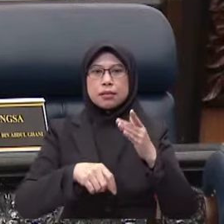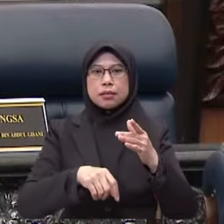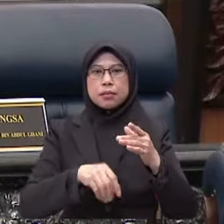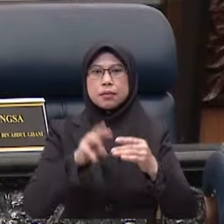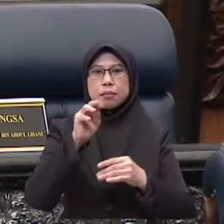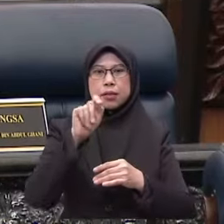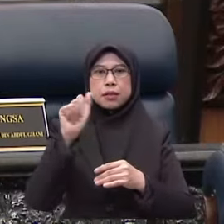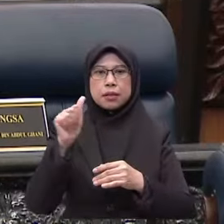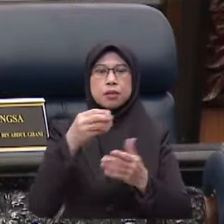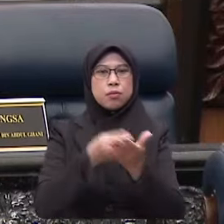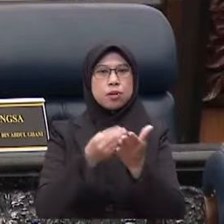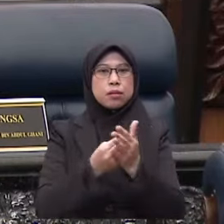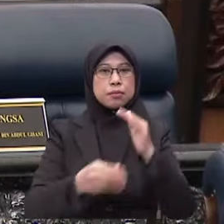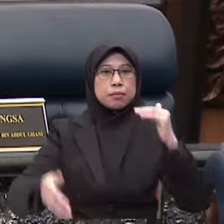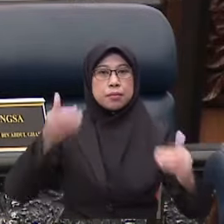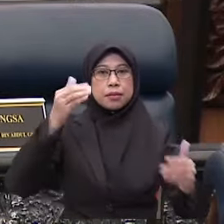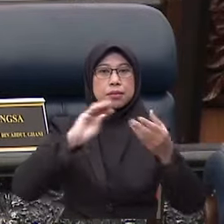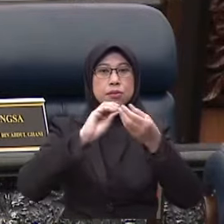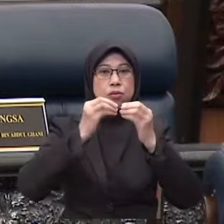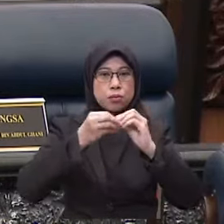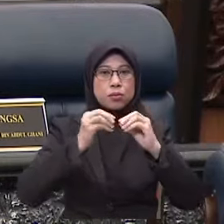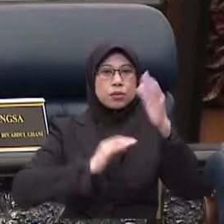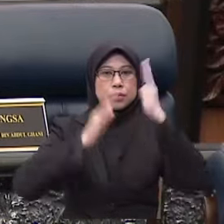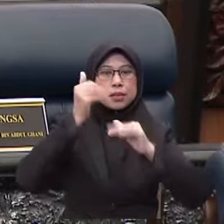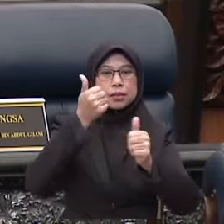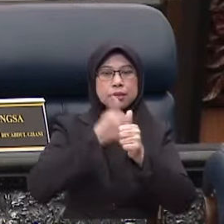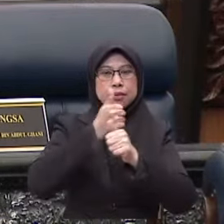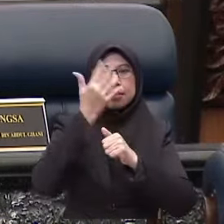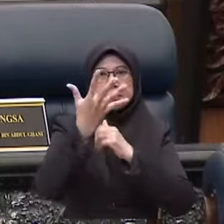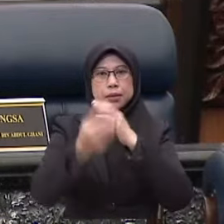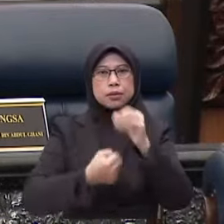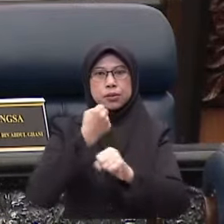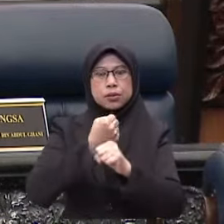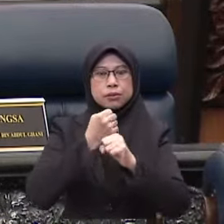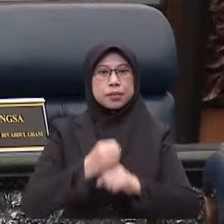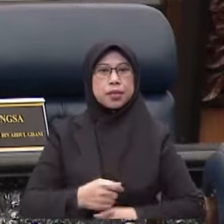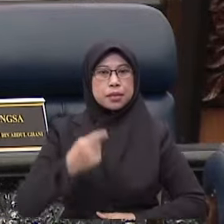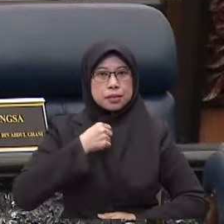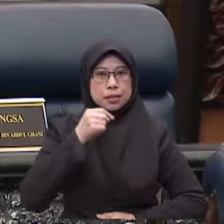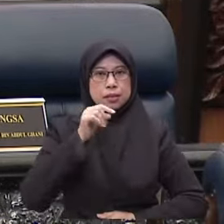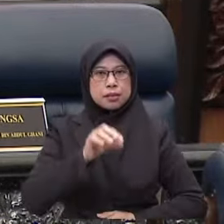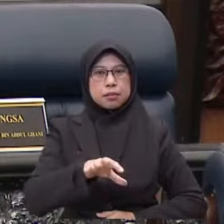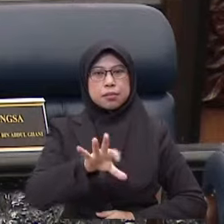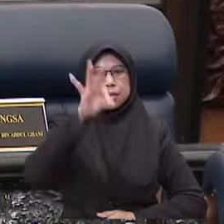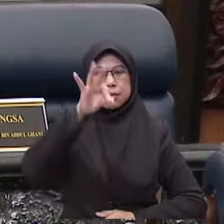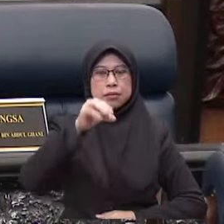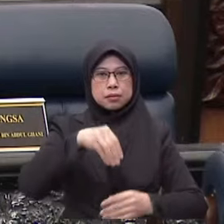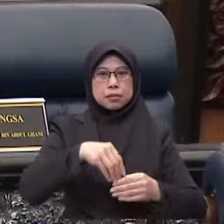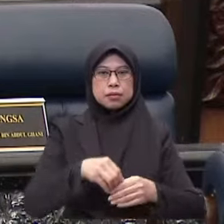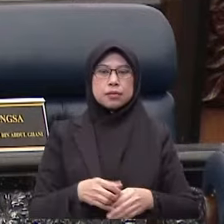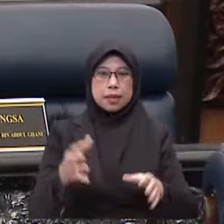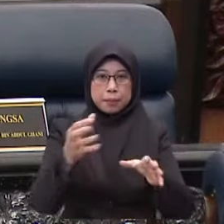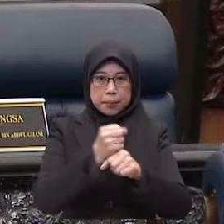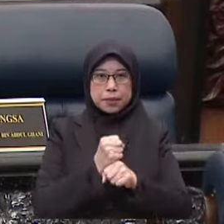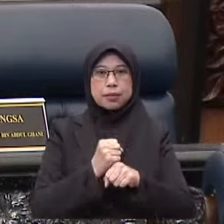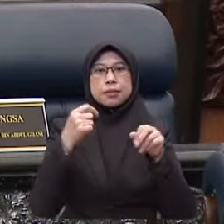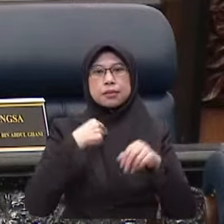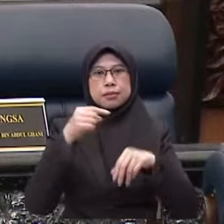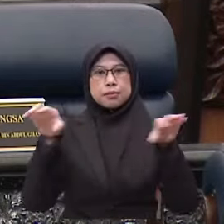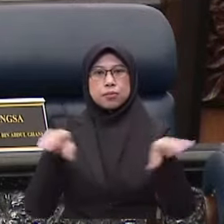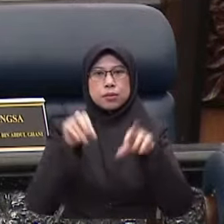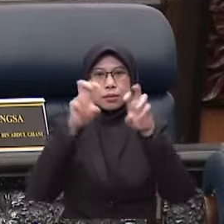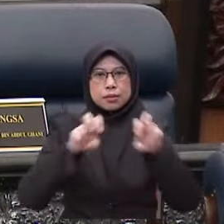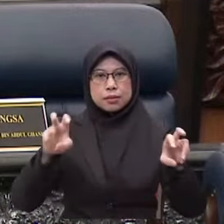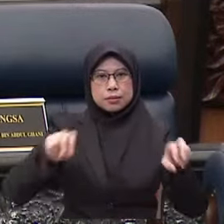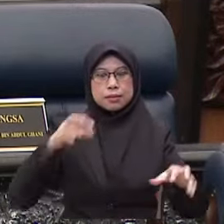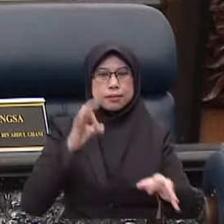bandingkan Apa kedudukan kita setiap l tahun saya dapat statistik ini saya buat kajian dan saya lihat